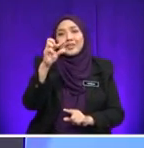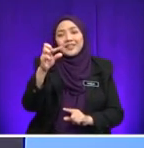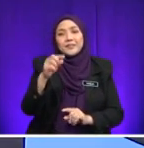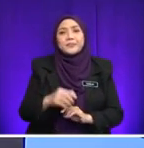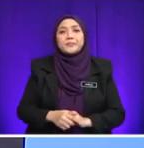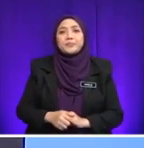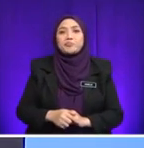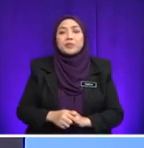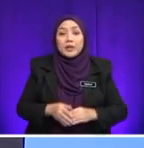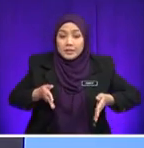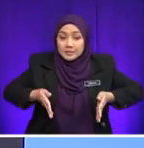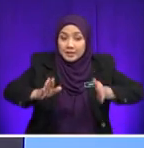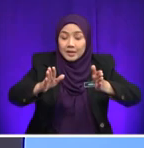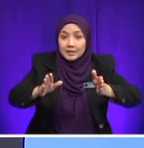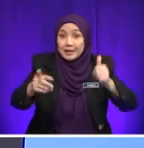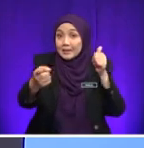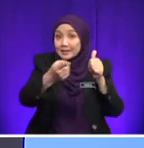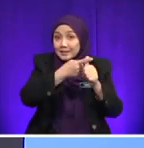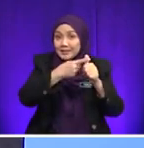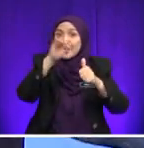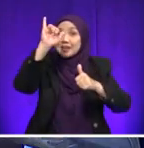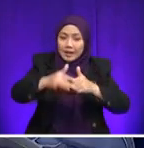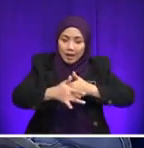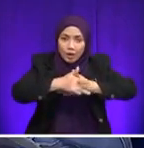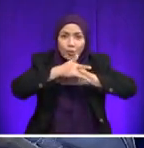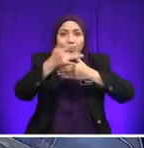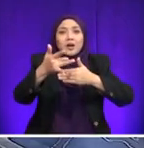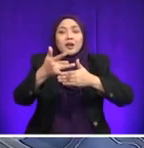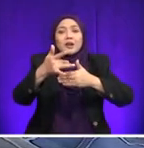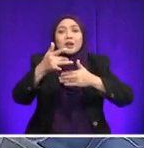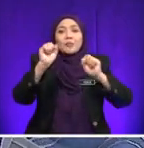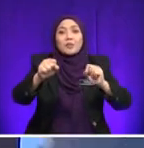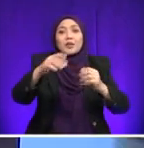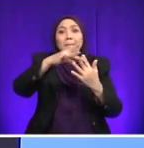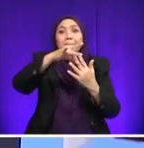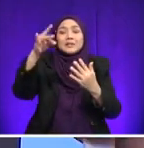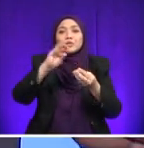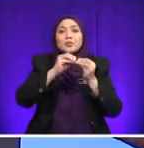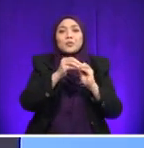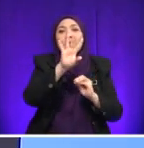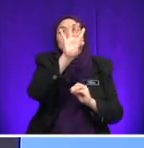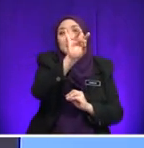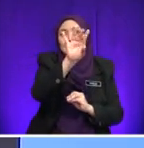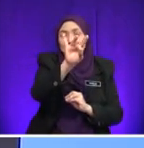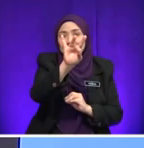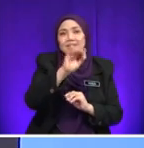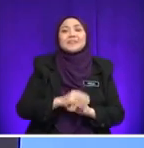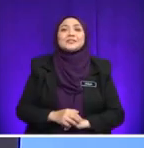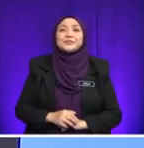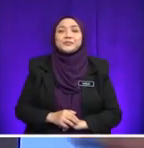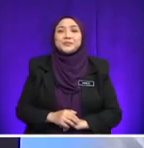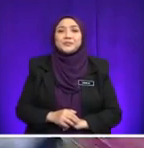laluan pertama kita Oke dan Kak situ untuk Xiaomi oke